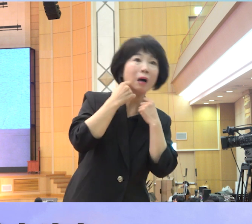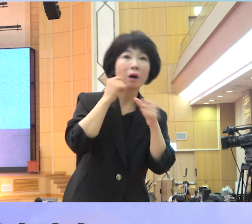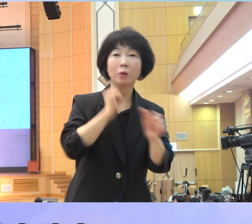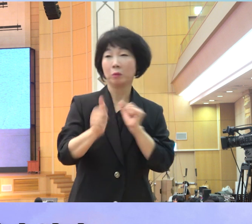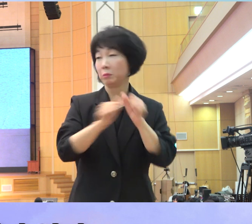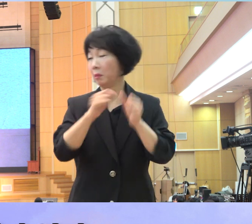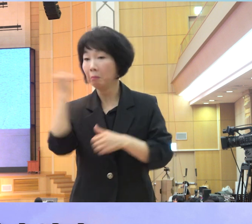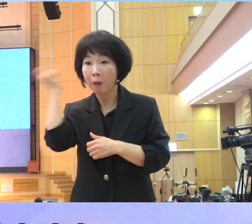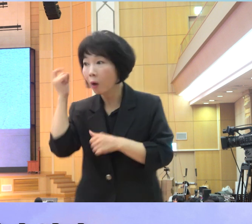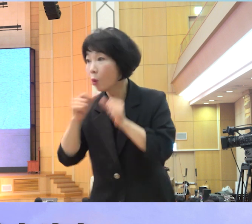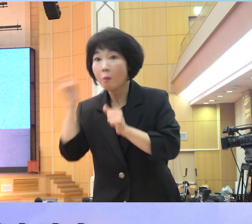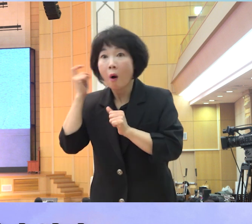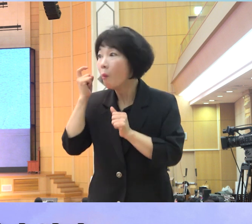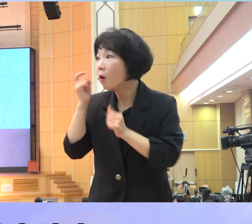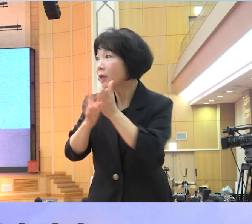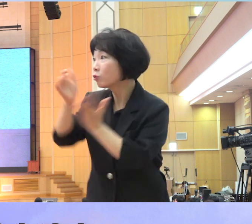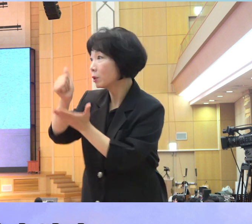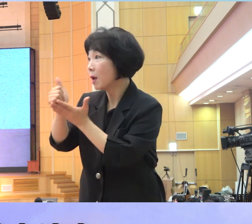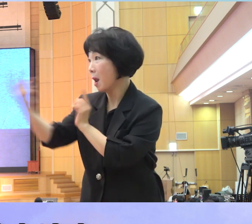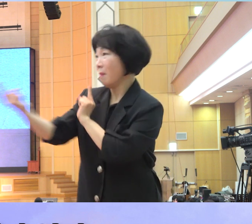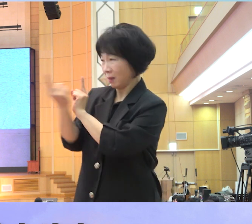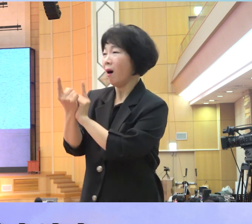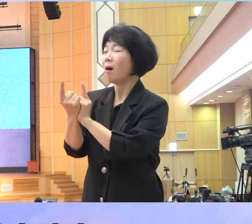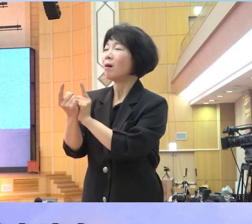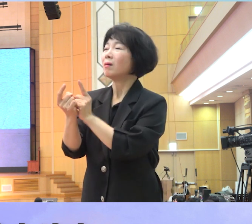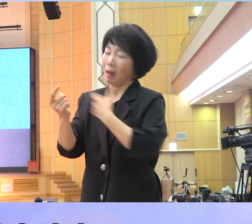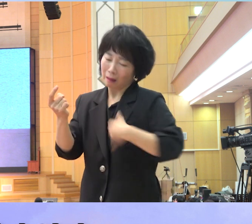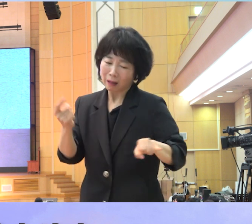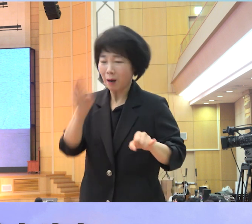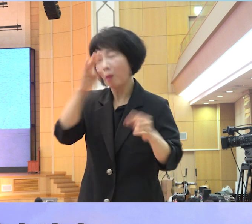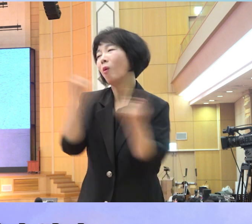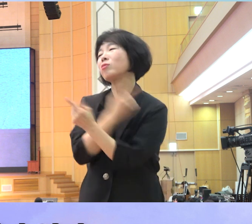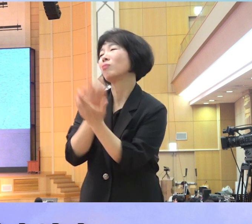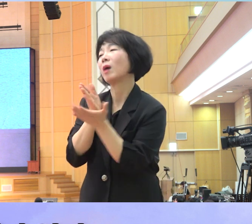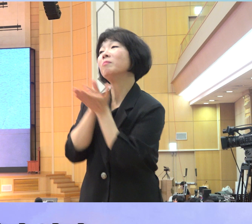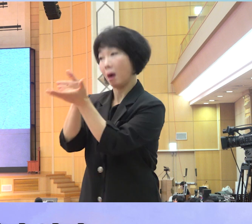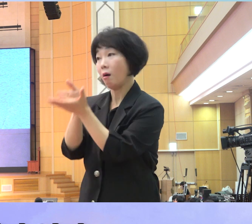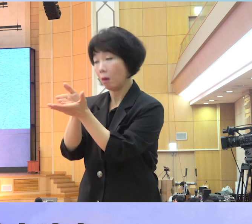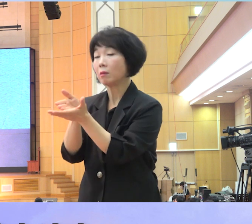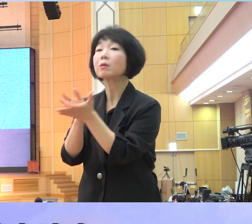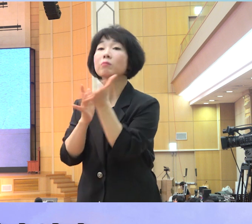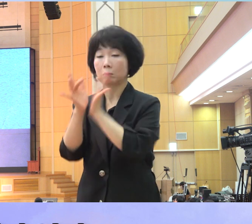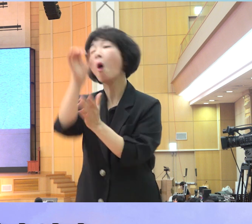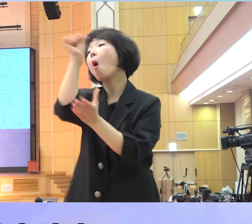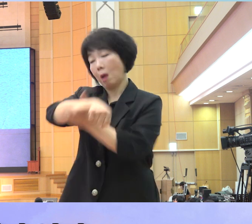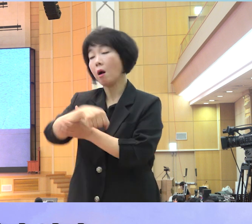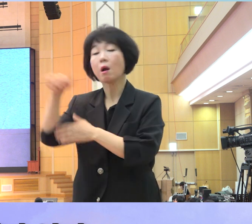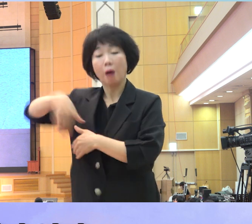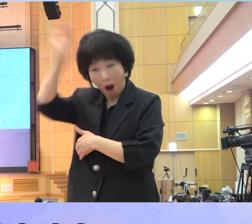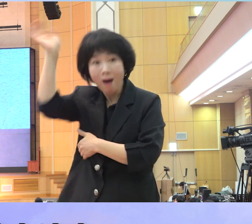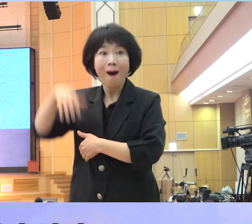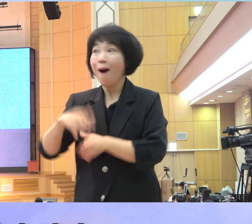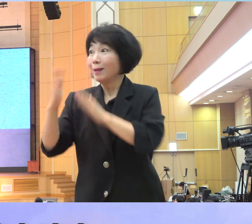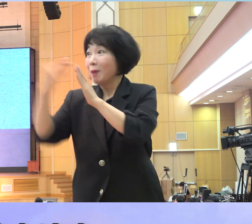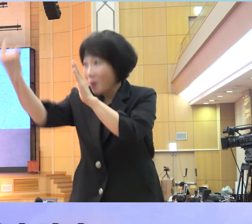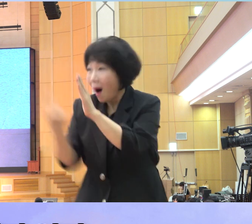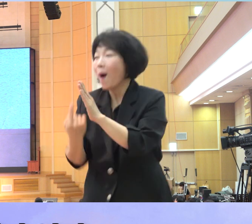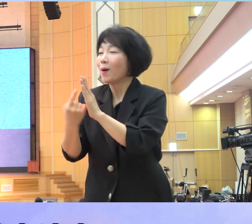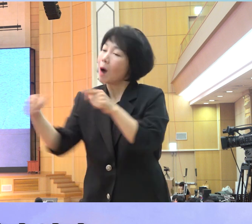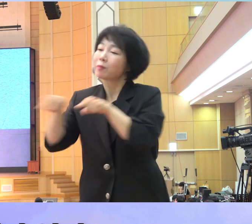찾아가서 예수님을 이제 모시고 오는 거예요. 모시고 오는 그 길에 하필이면